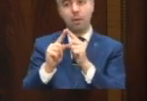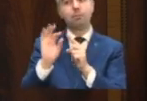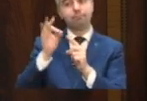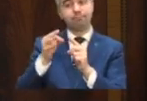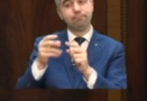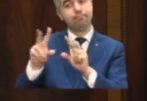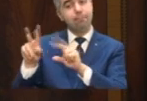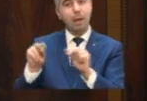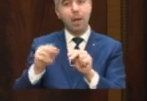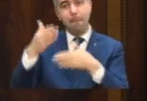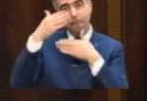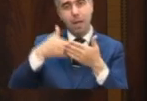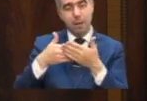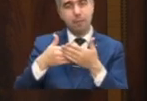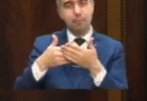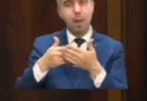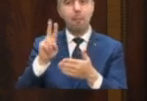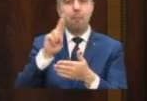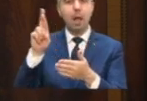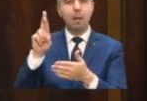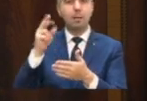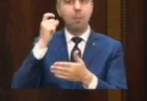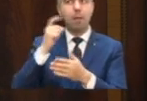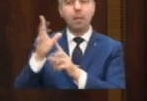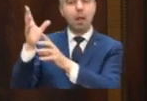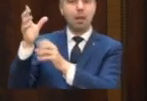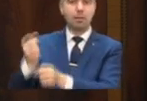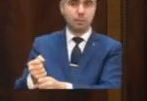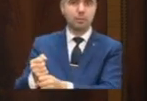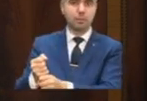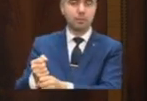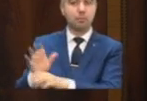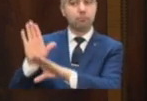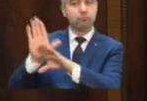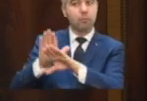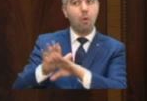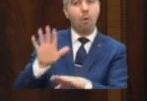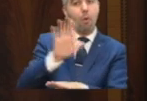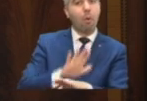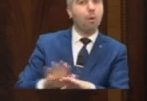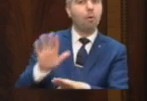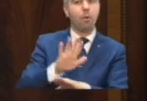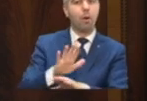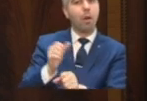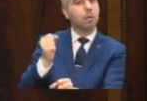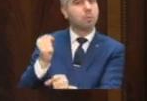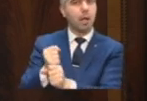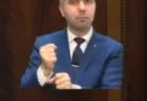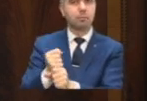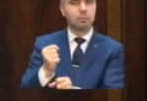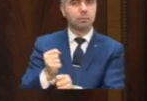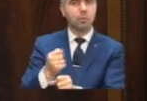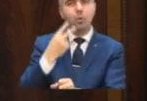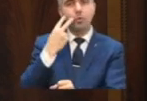في المغرب؟ صاحب الجلالة الله ينصرو عطى التعليمات ديالو باش جميع القطاعات يشتغلوا